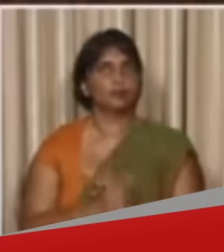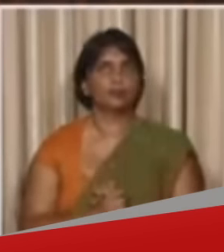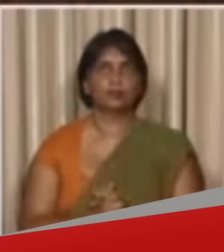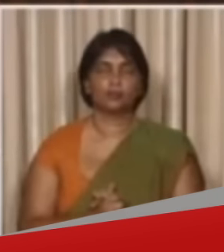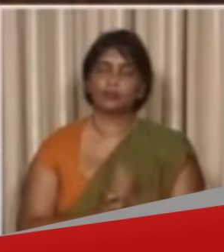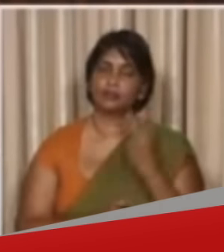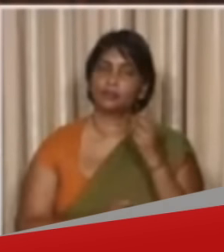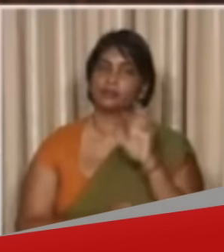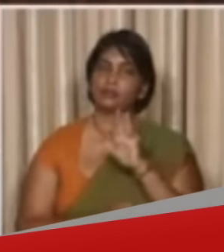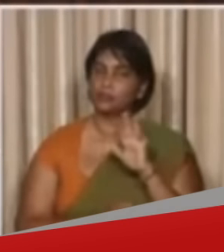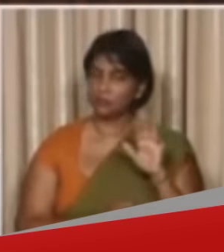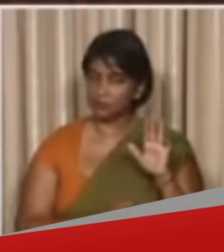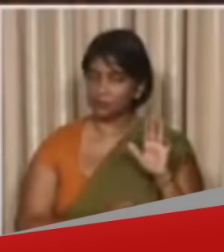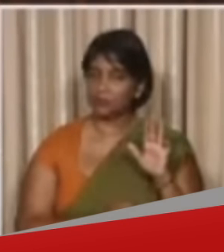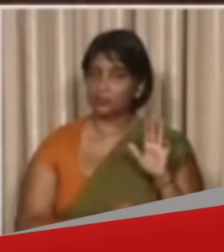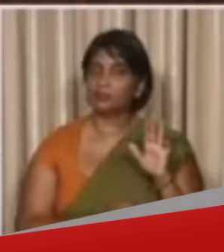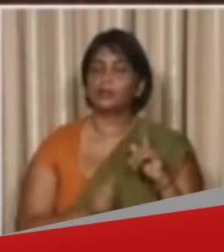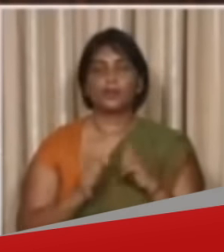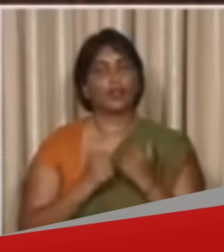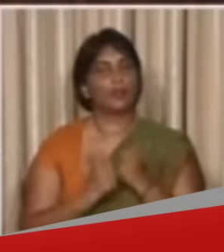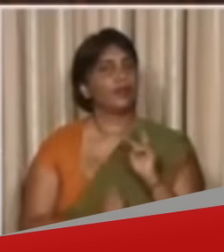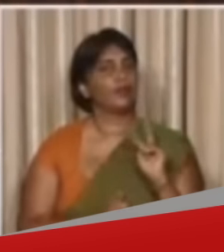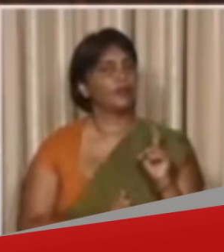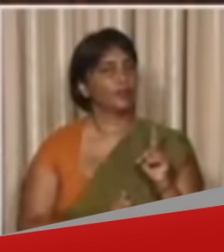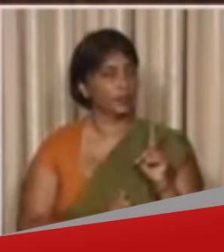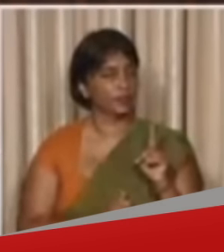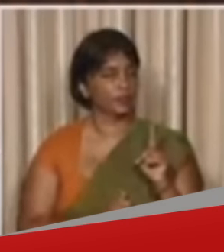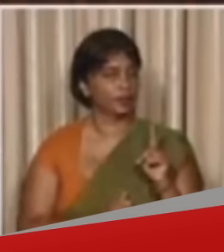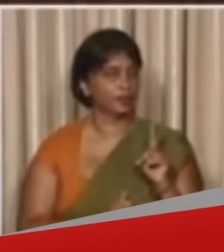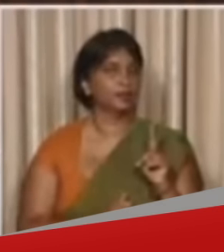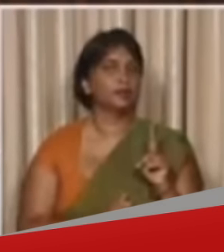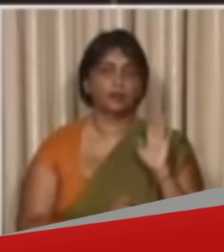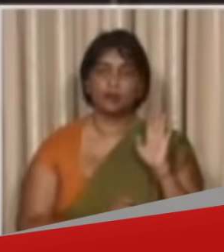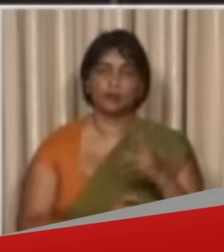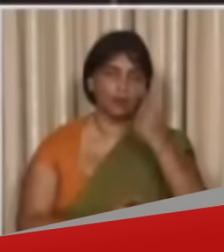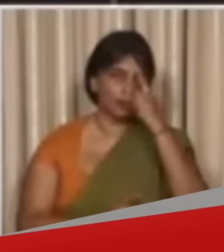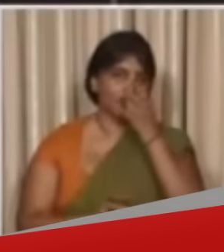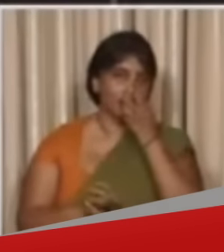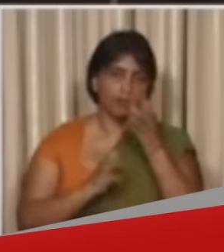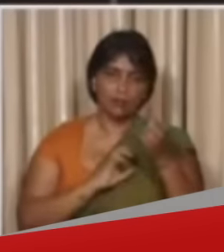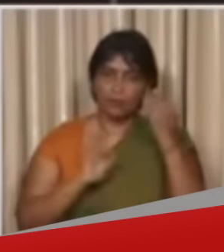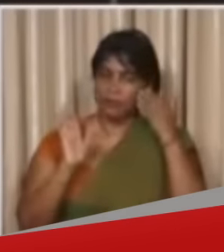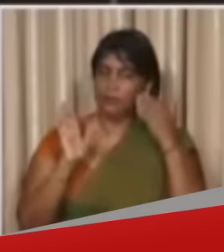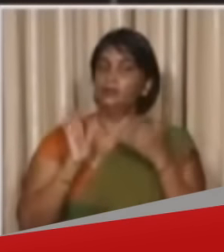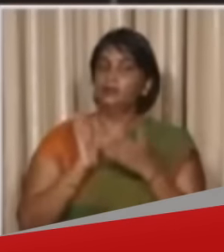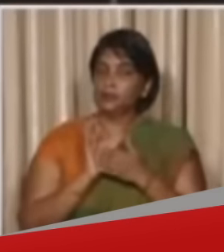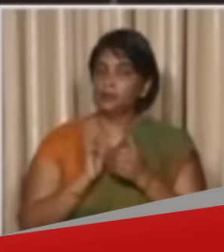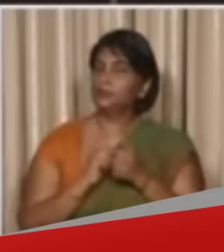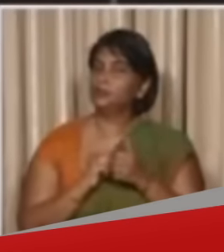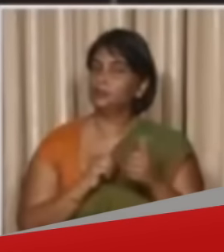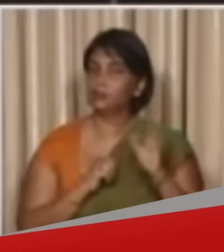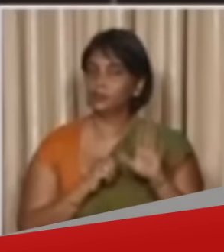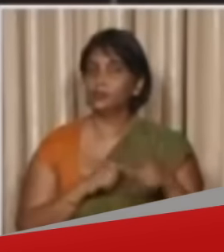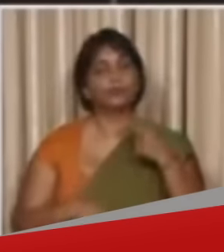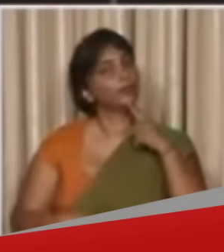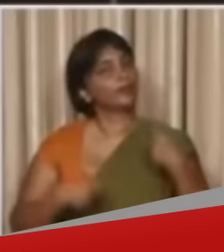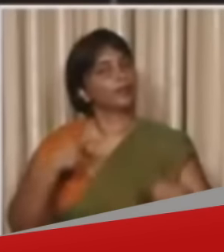දෙදස් දහනමේ අප්‍රේල් විසියක් වෙන දින සිදුවුණු පාස්කු ප්‍රහාරය පිළිබඳ පවත්වන